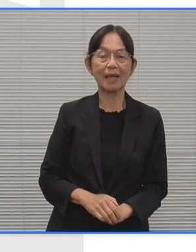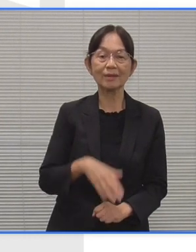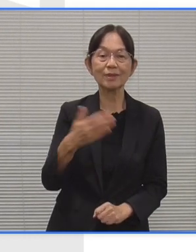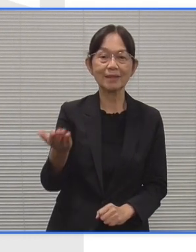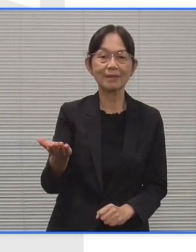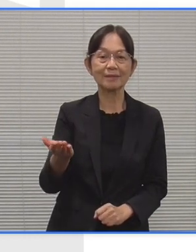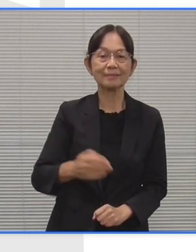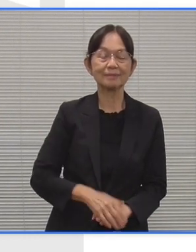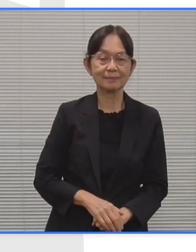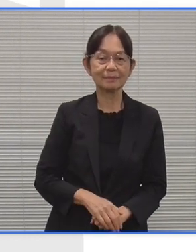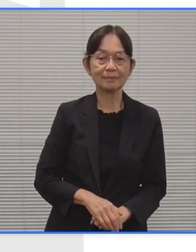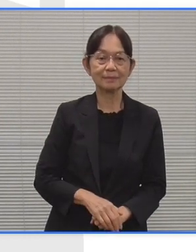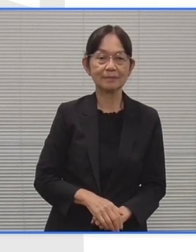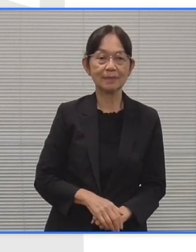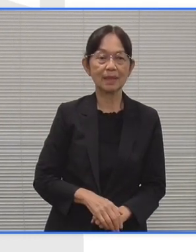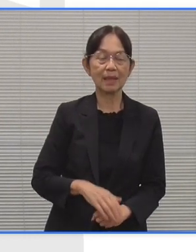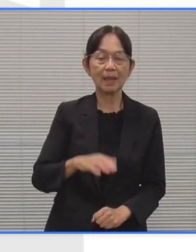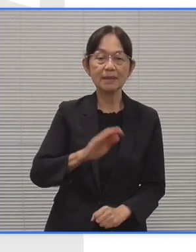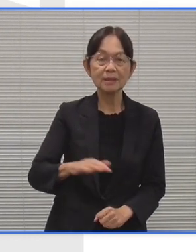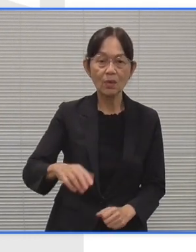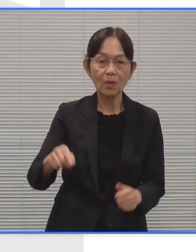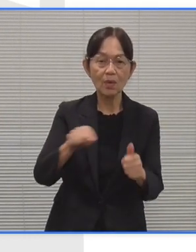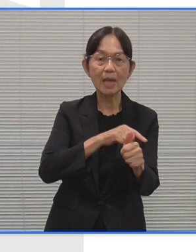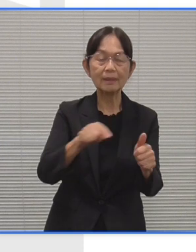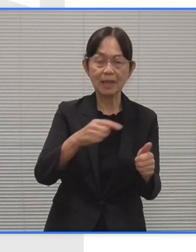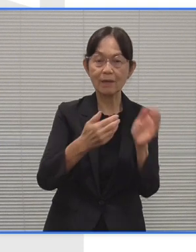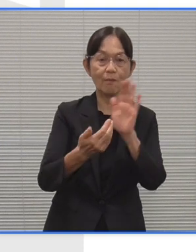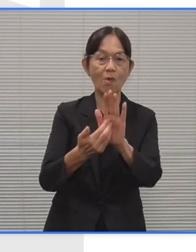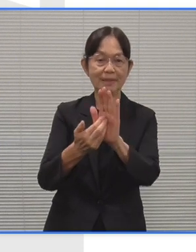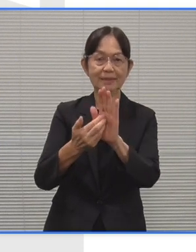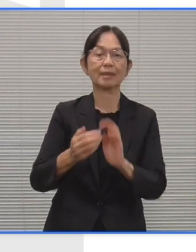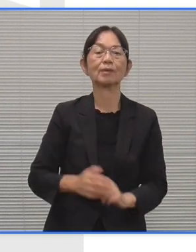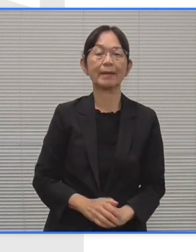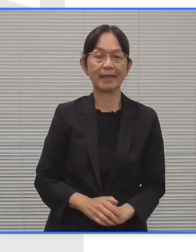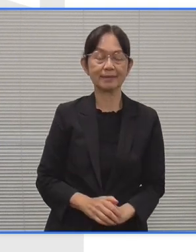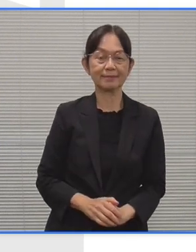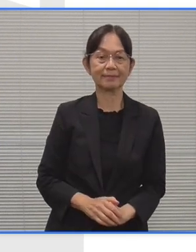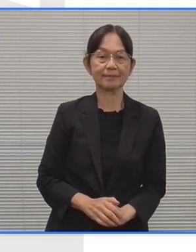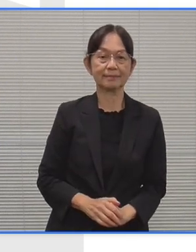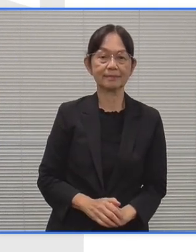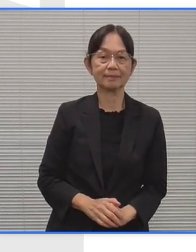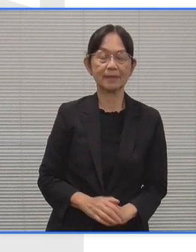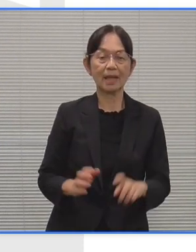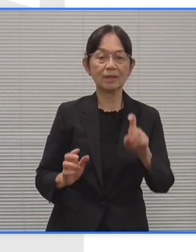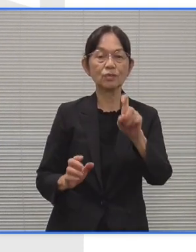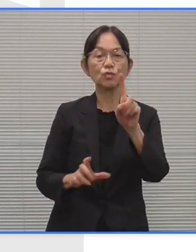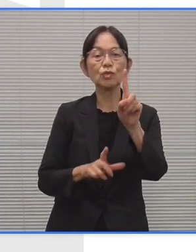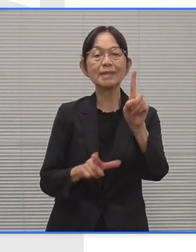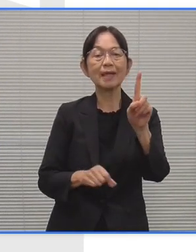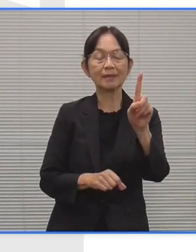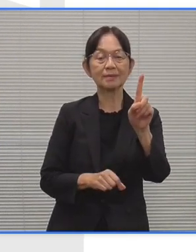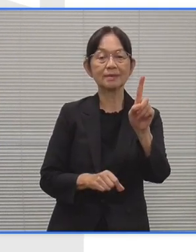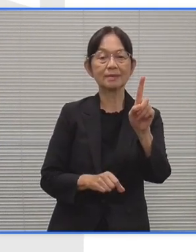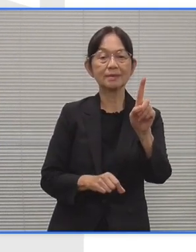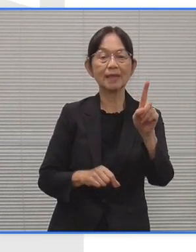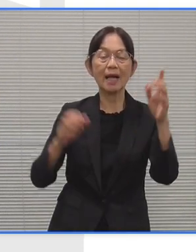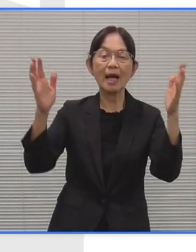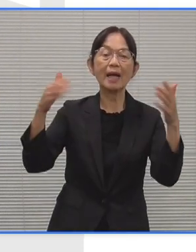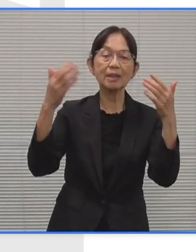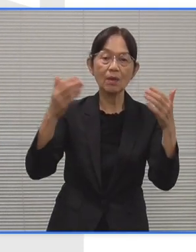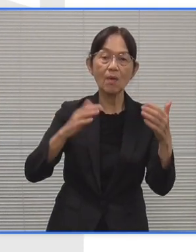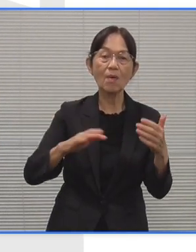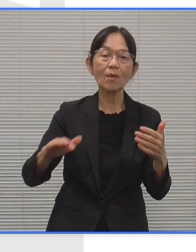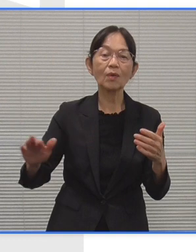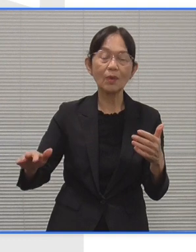次は児童虐待防止の関係でございます。11月が秋の子ども真ん